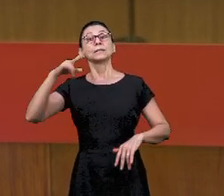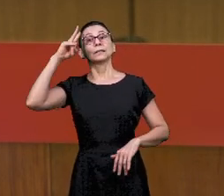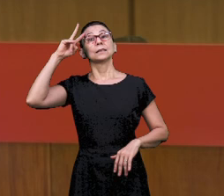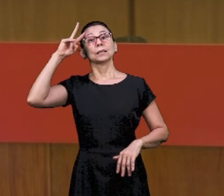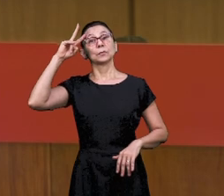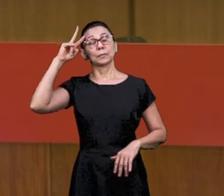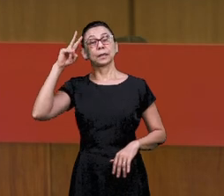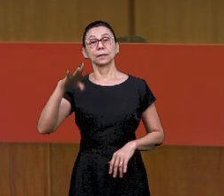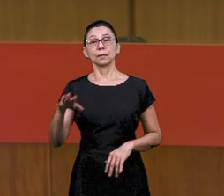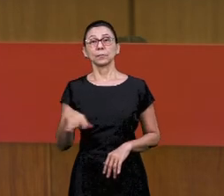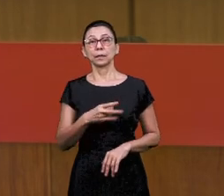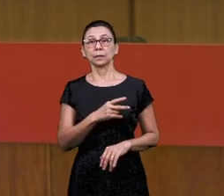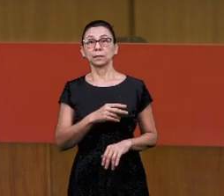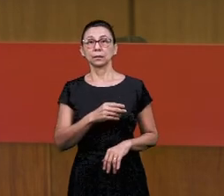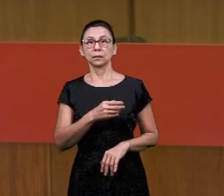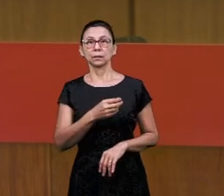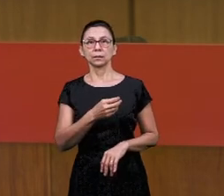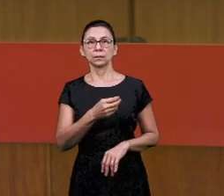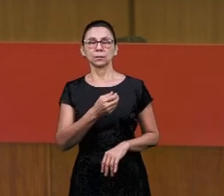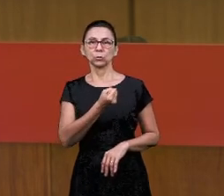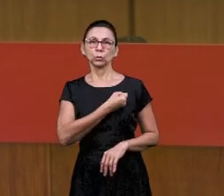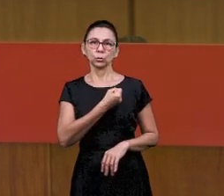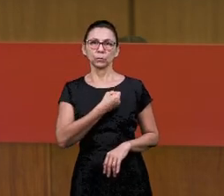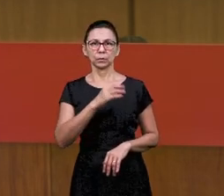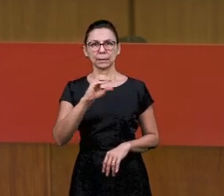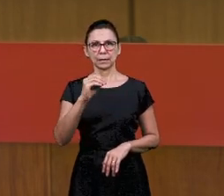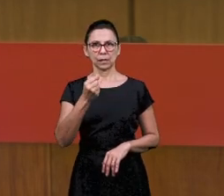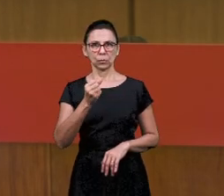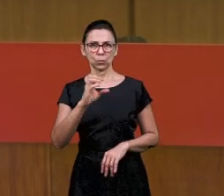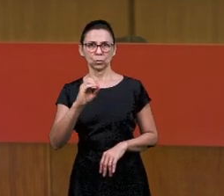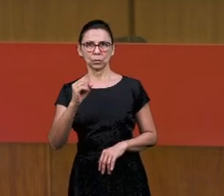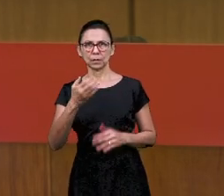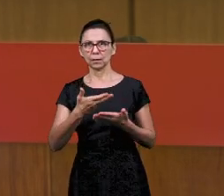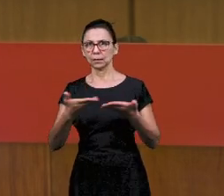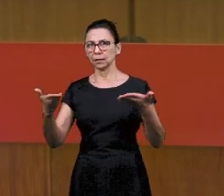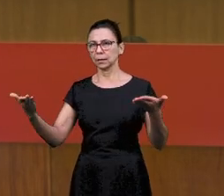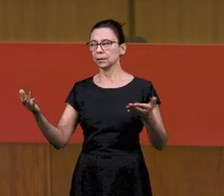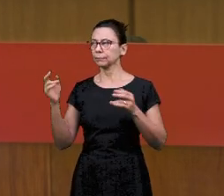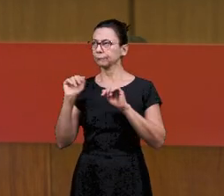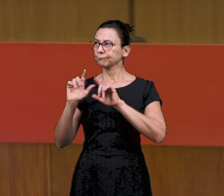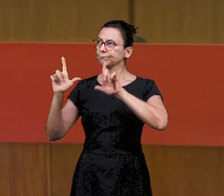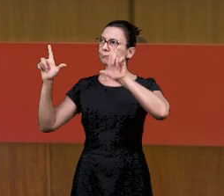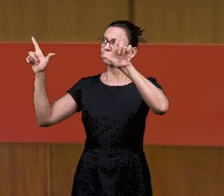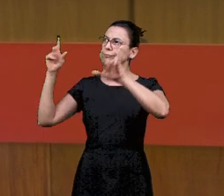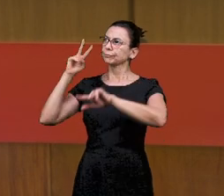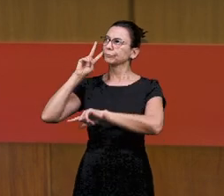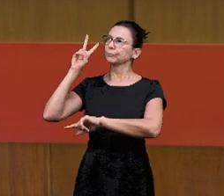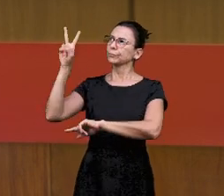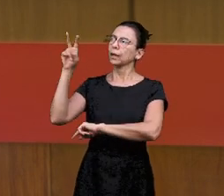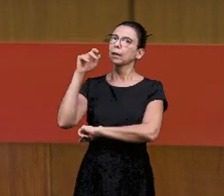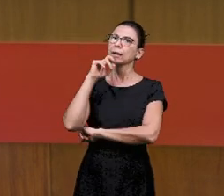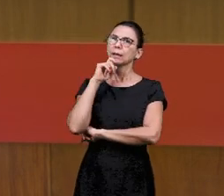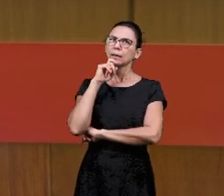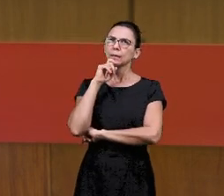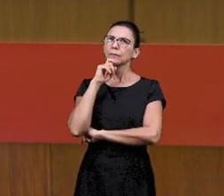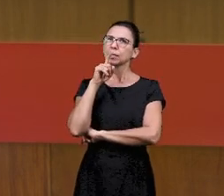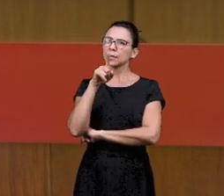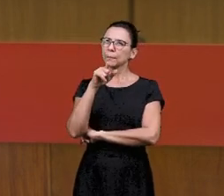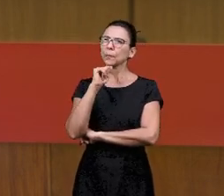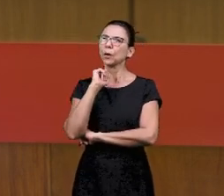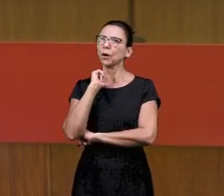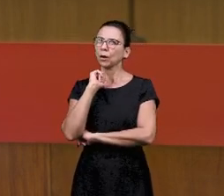numéro 0800. C'est un numéro qui est toujours disponible et vous pouvez indiquer à la personne qui a besoin